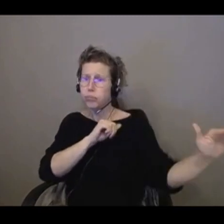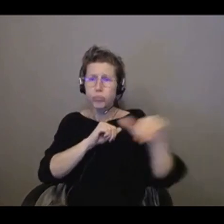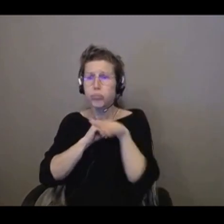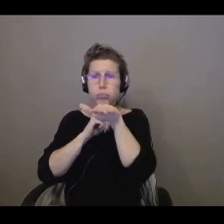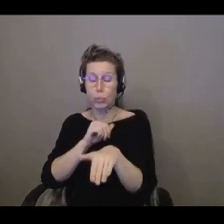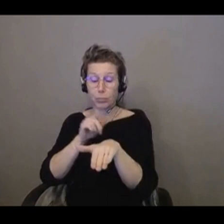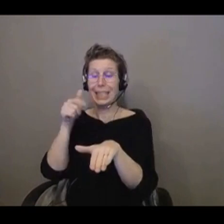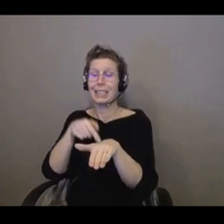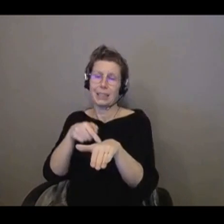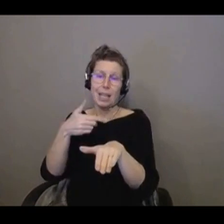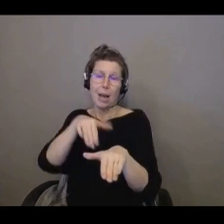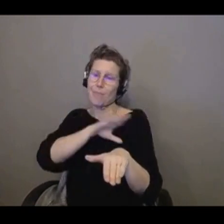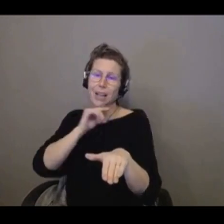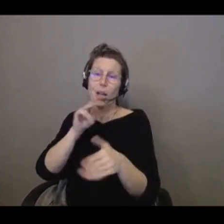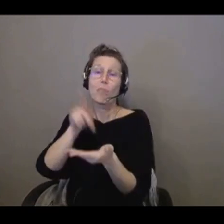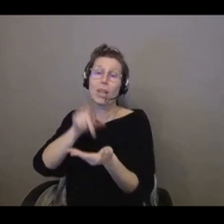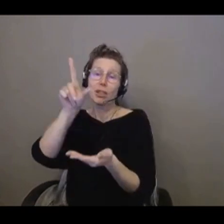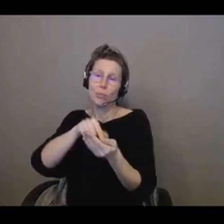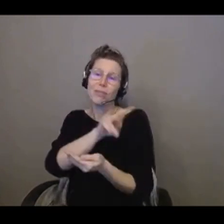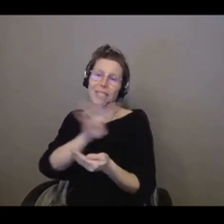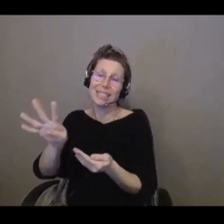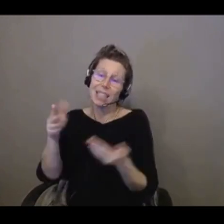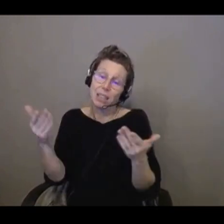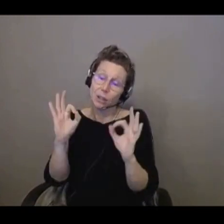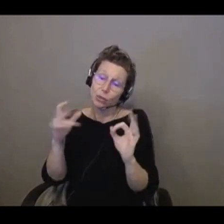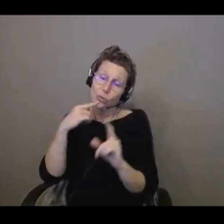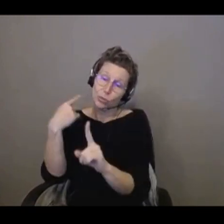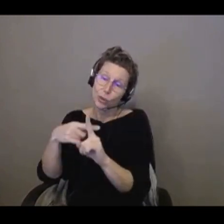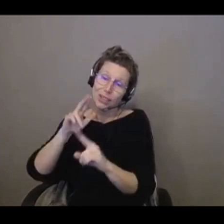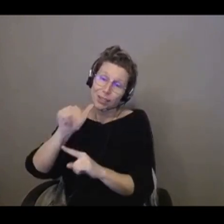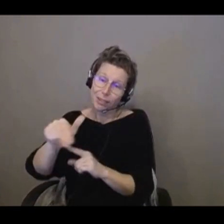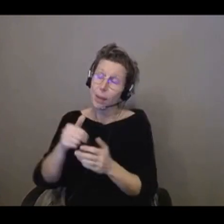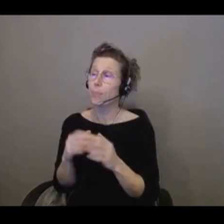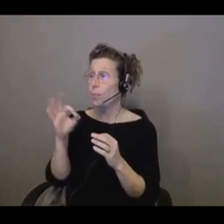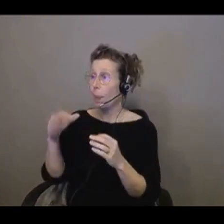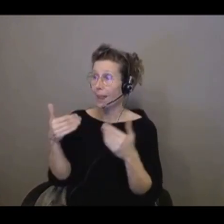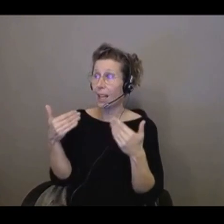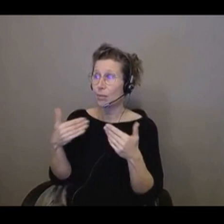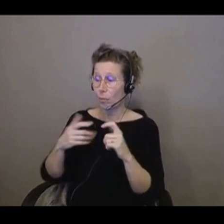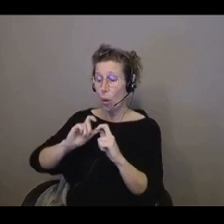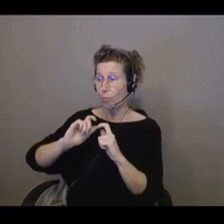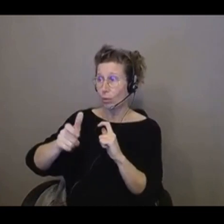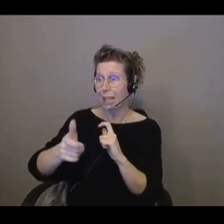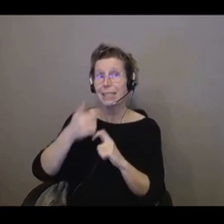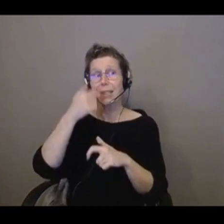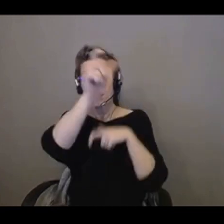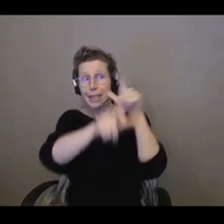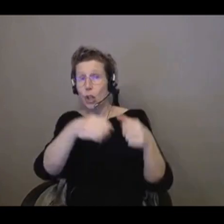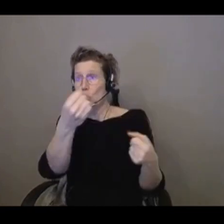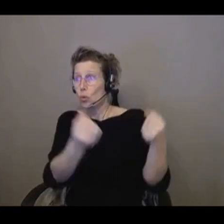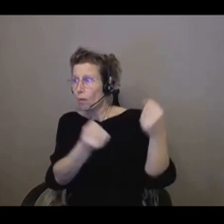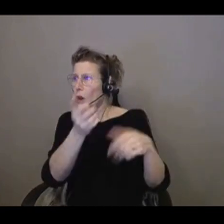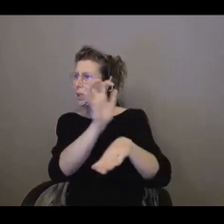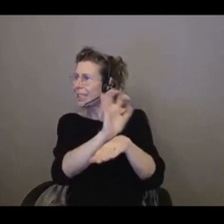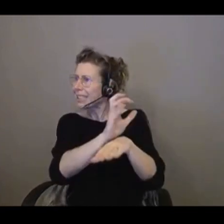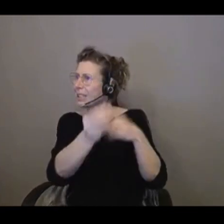positif. Donc ça, c'est chouette. Et il y a des process de formation actuellement de tous les chauffeurs de taxi et de VTC. Alors, Uber